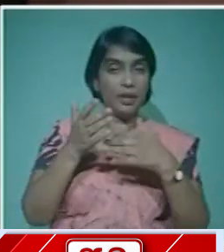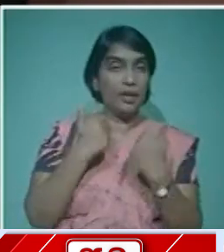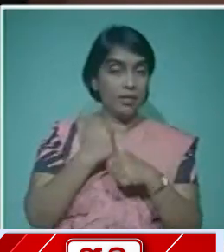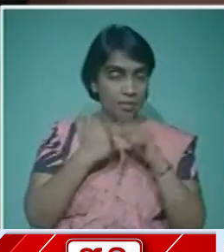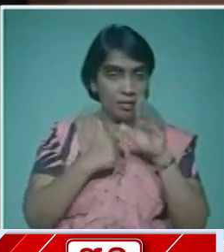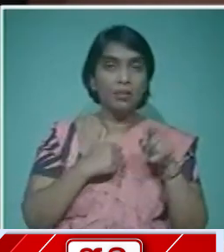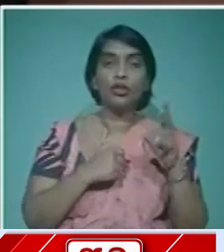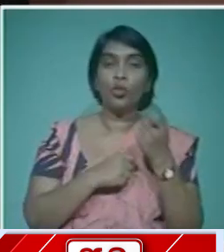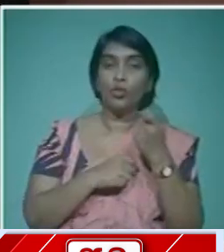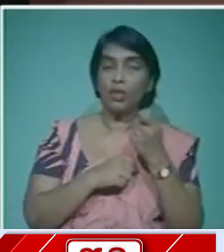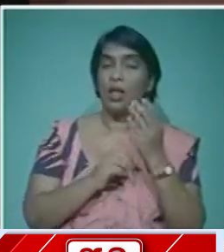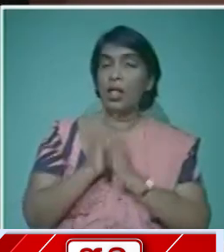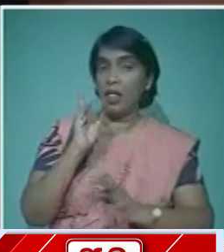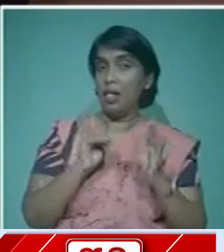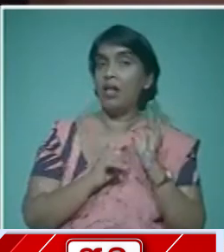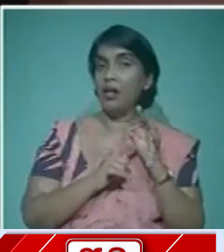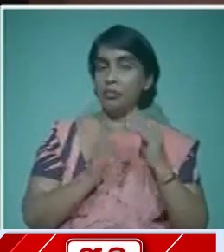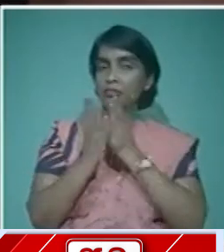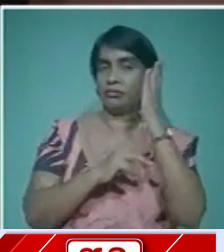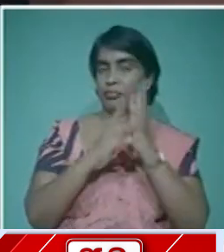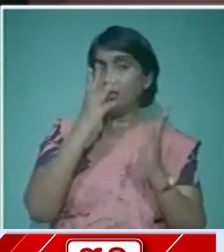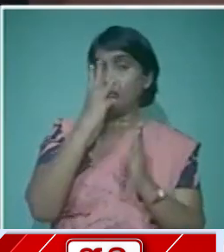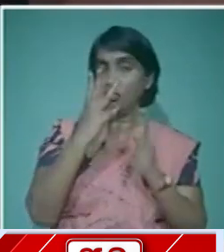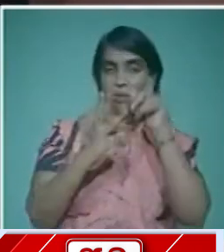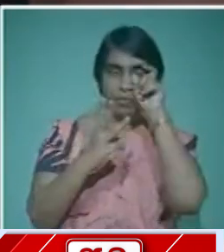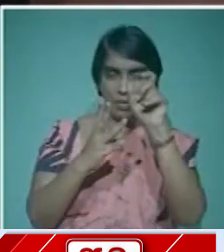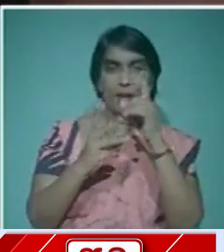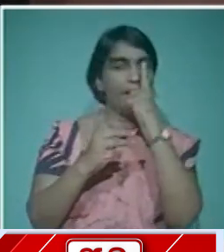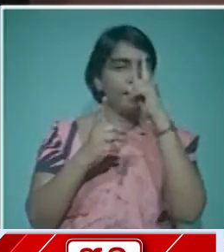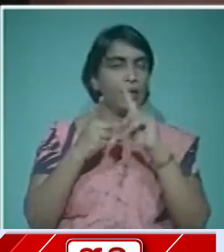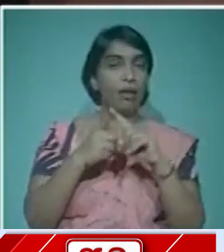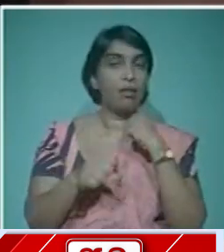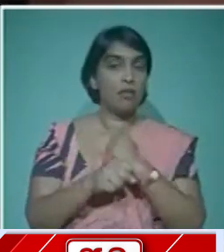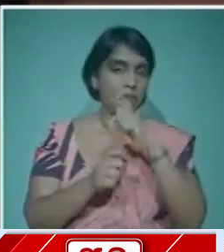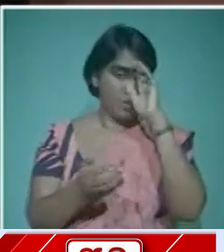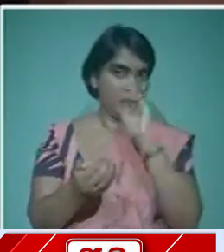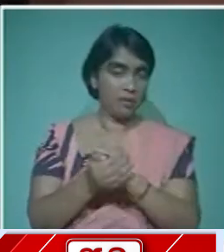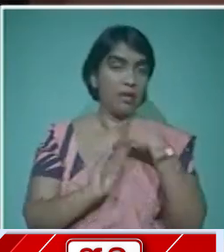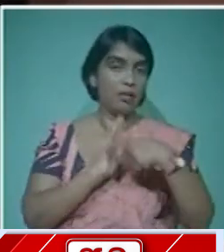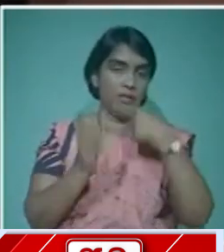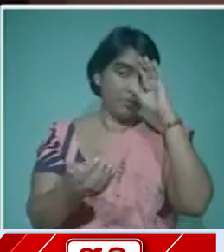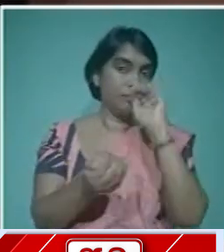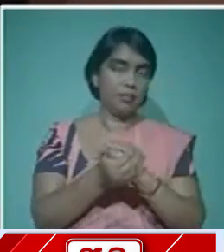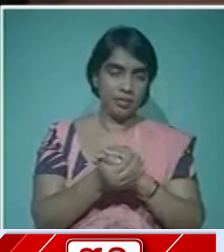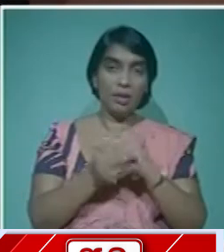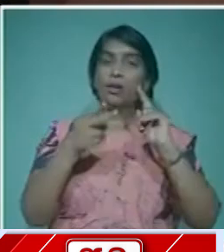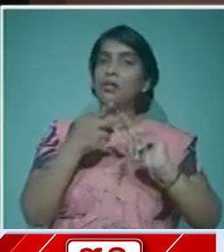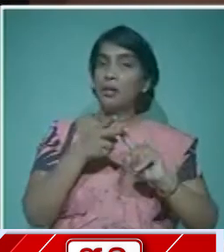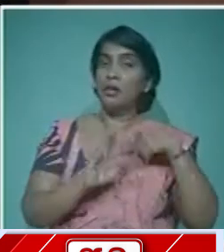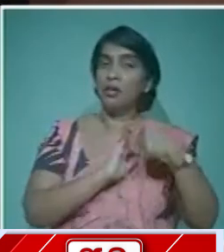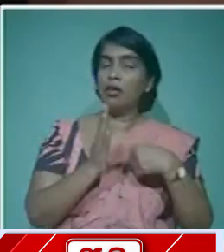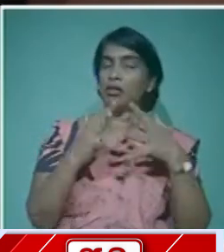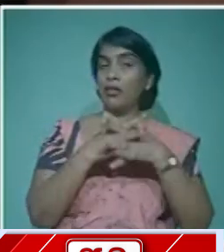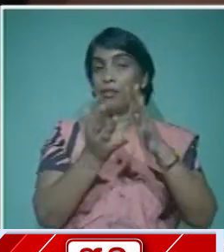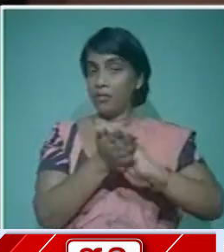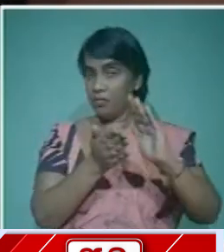කිරීමේදී මුදල් අමාත්‍යවරයෙකුට අංශ තුනක් ගැන බලන්න වෙනවා. එකක් තමයි රාජ්‍ය ආරක්ෂාව, රටේ ආරක්ෂාව. දෙවැනි එක රටේ සුබ